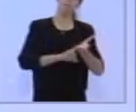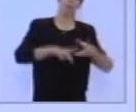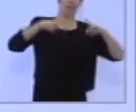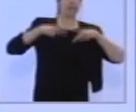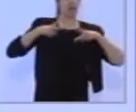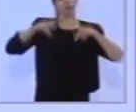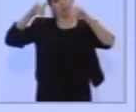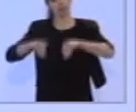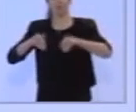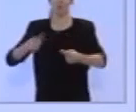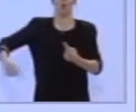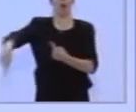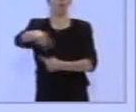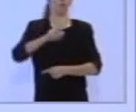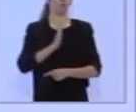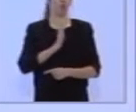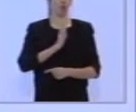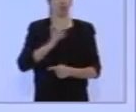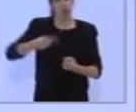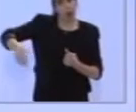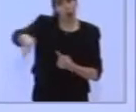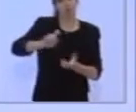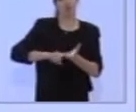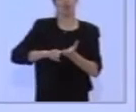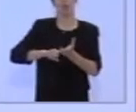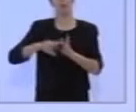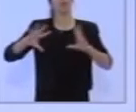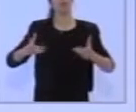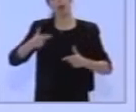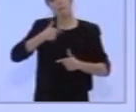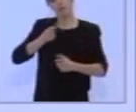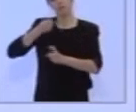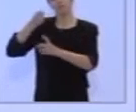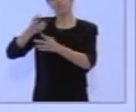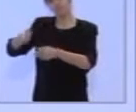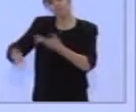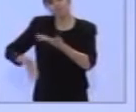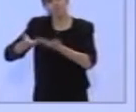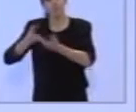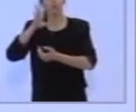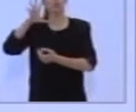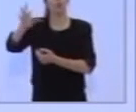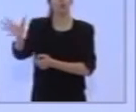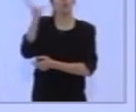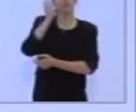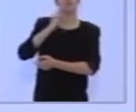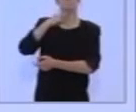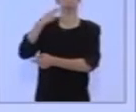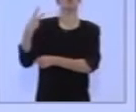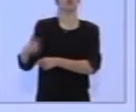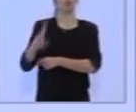πρέπει να εκπροσωπήσουμε. Σε αυτούς πρέπει να δώσουμε φωνή, να δώσουμε δύναμη, να ενισχύσουμε τη συμμετοχή